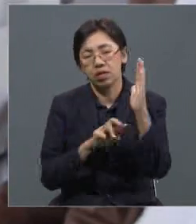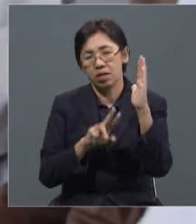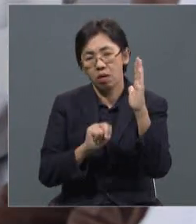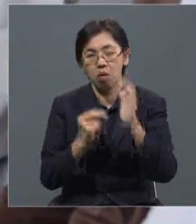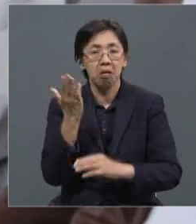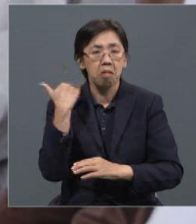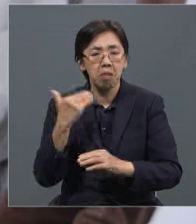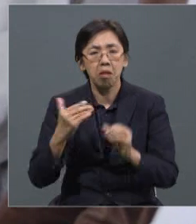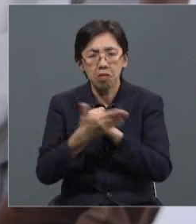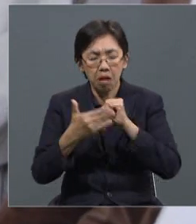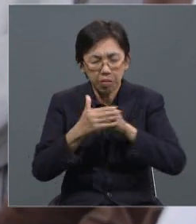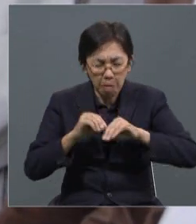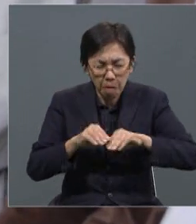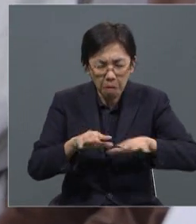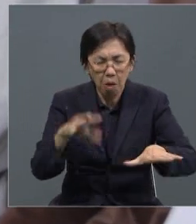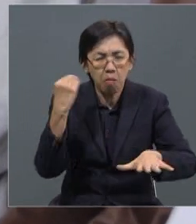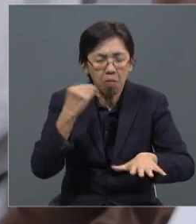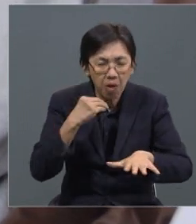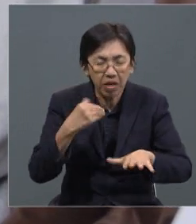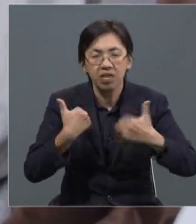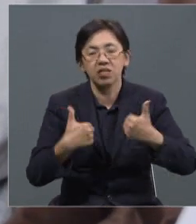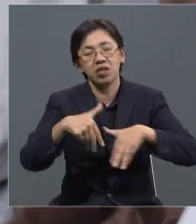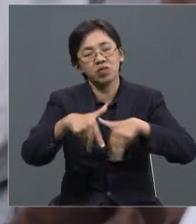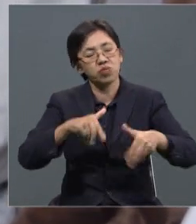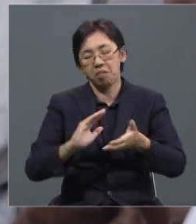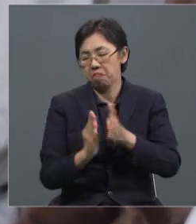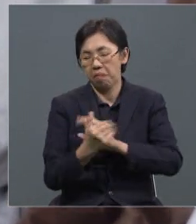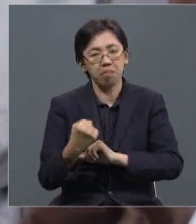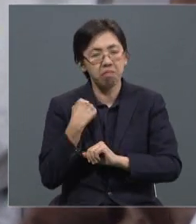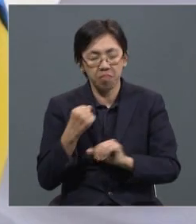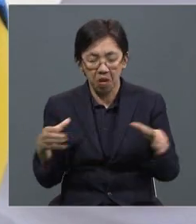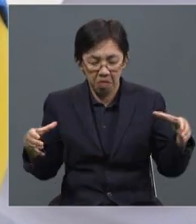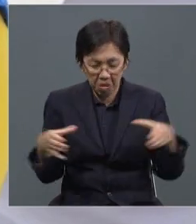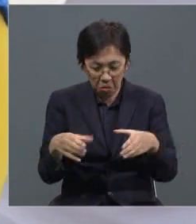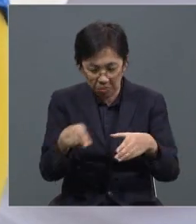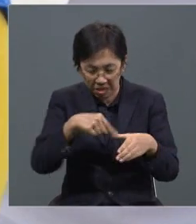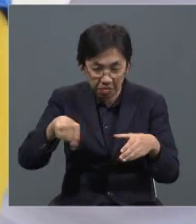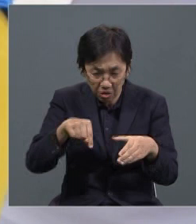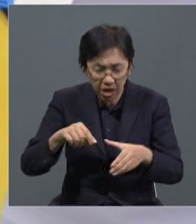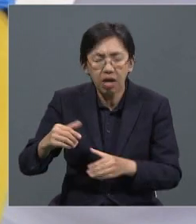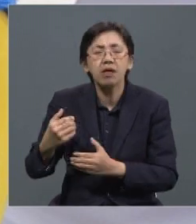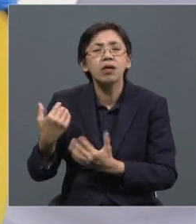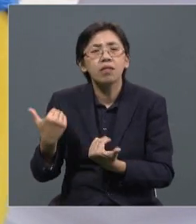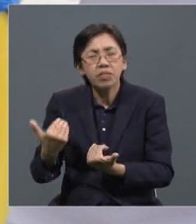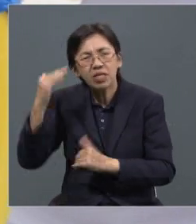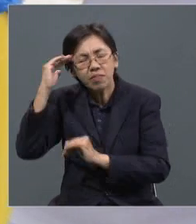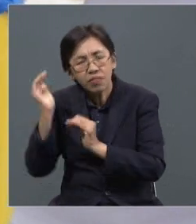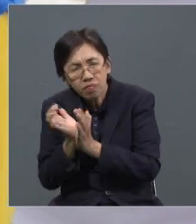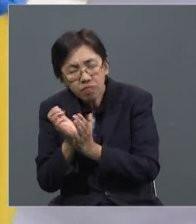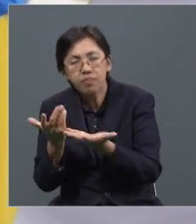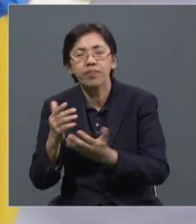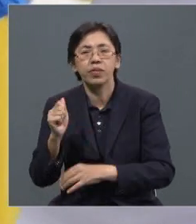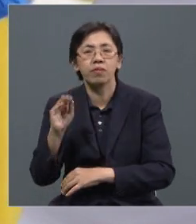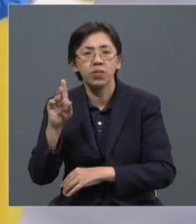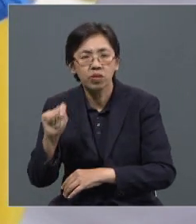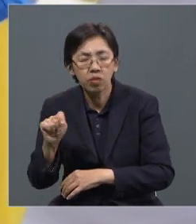การแพร่ระบาดยาเสพติดแต่ด้วยความเข้มแข็งของชุมชนได้มีการรวมกลุ่มร่วมกับการสนับสนุนของตำรวจองค์กรปกคร